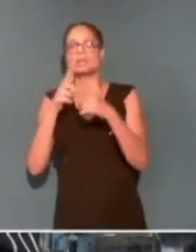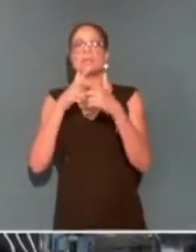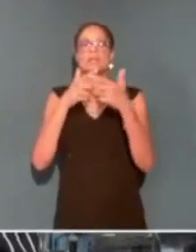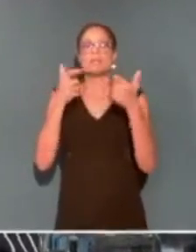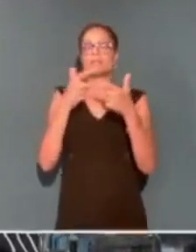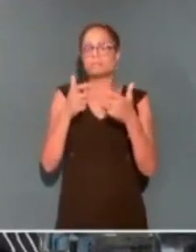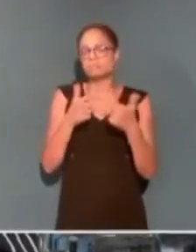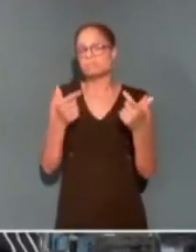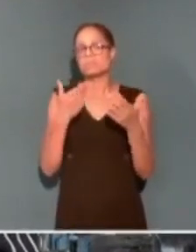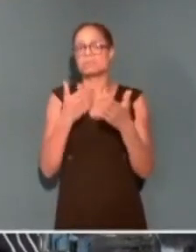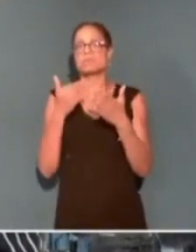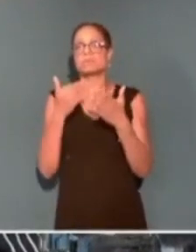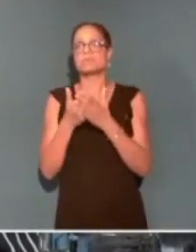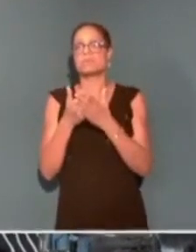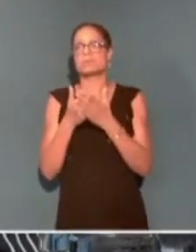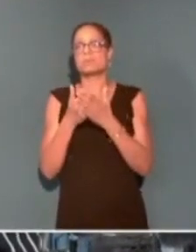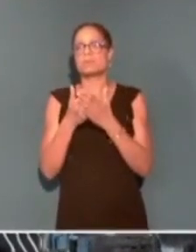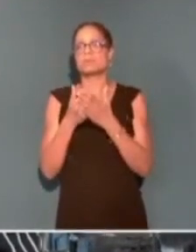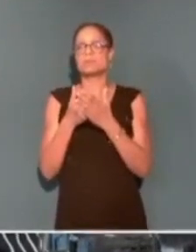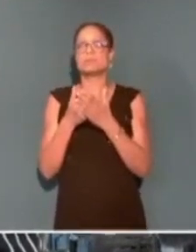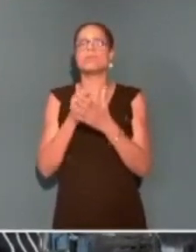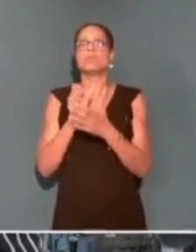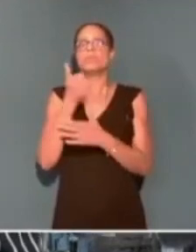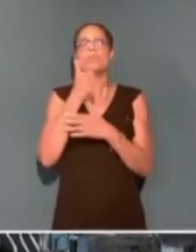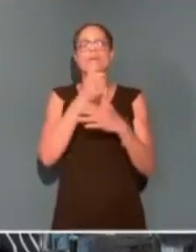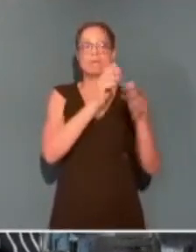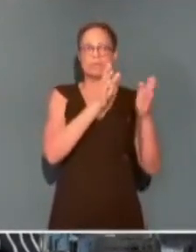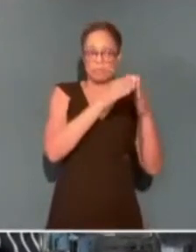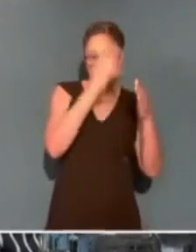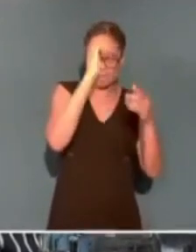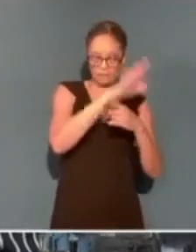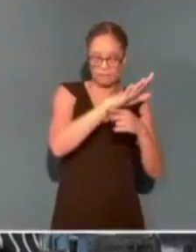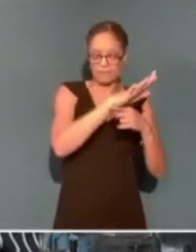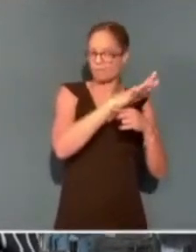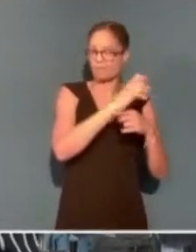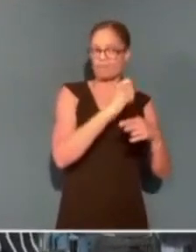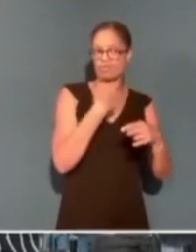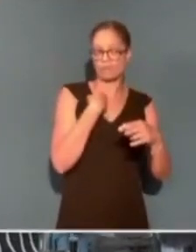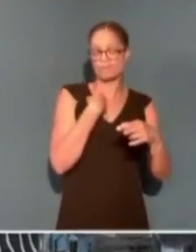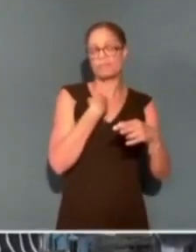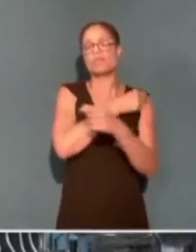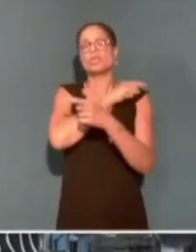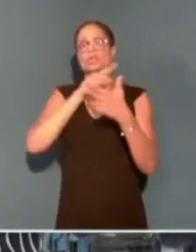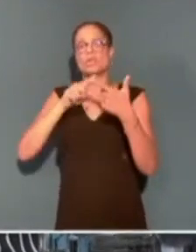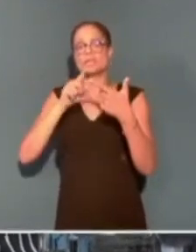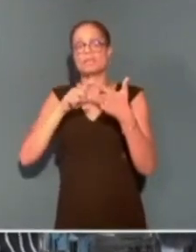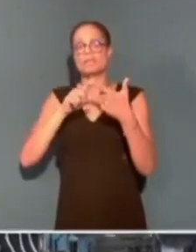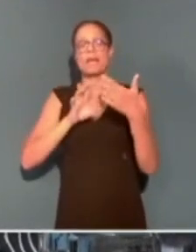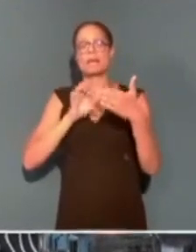73e, ce qui fait que la première consultation a échoué et on s'est rattrapé 15 jours